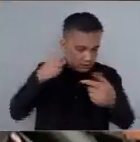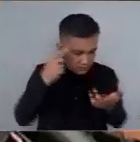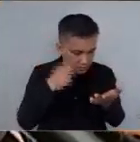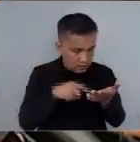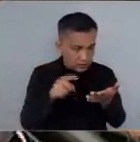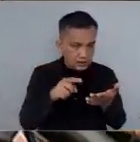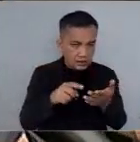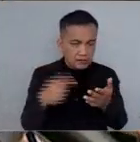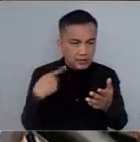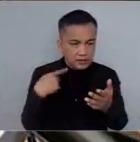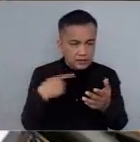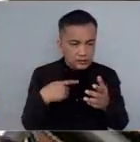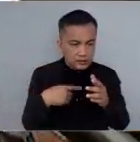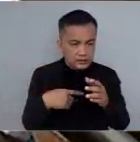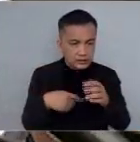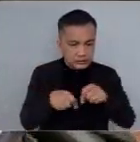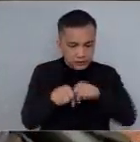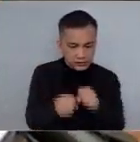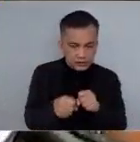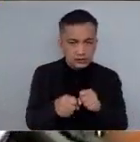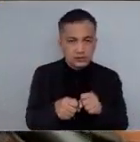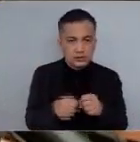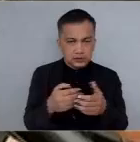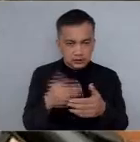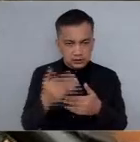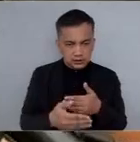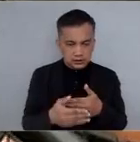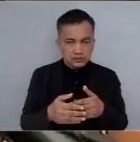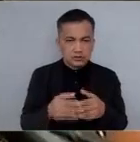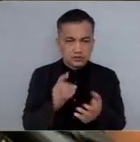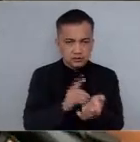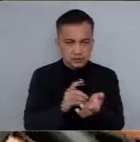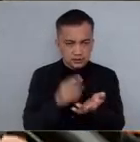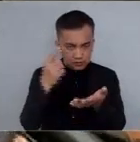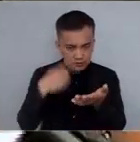the doctor will examine physically kung ano yung